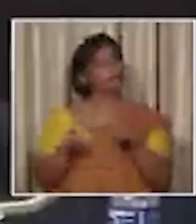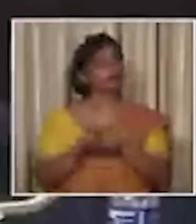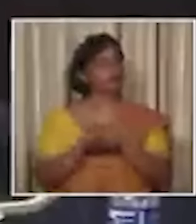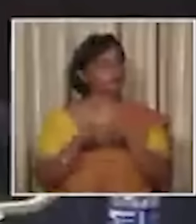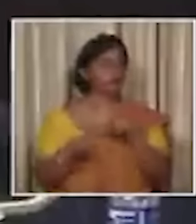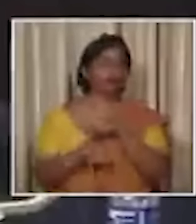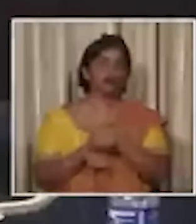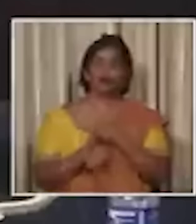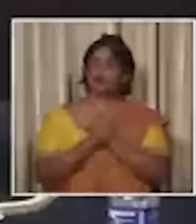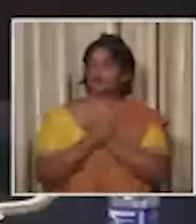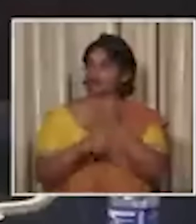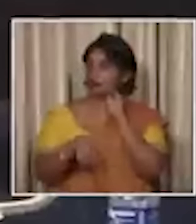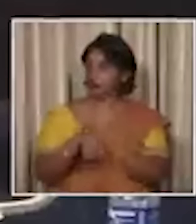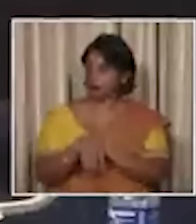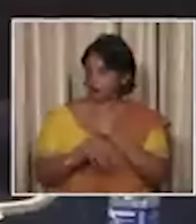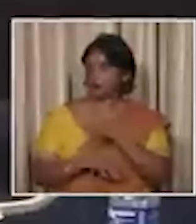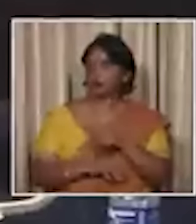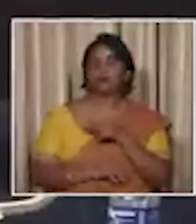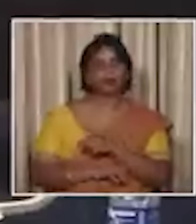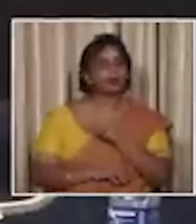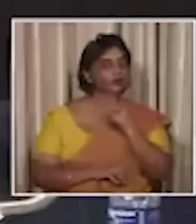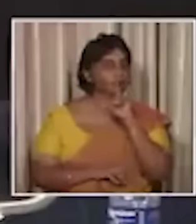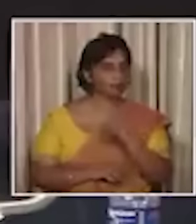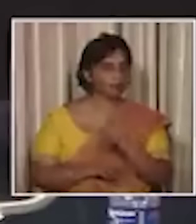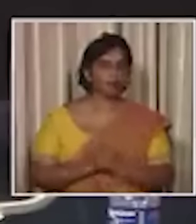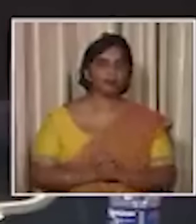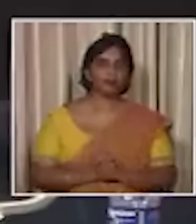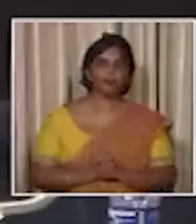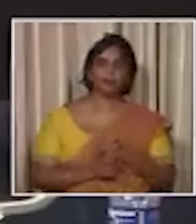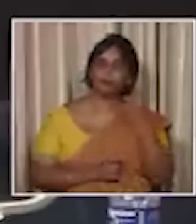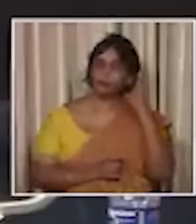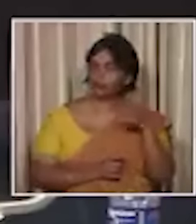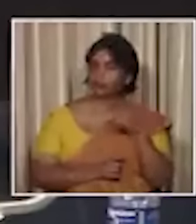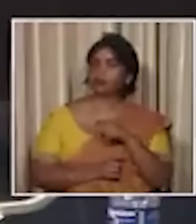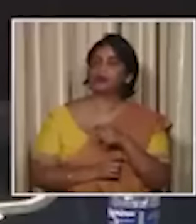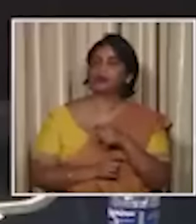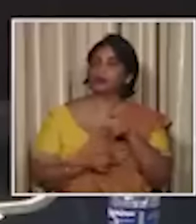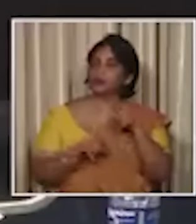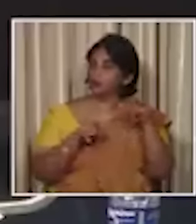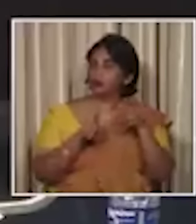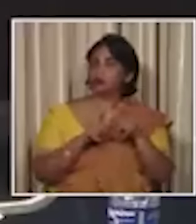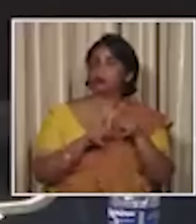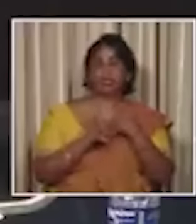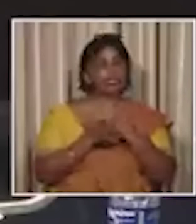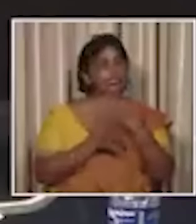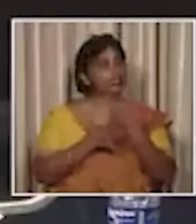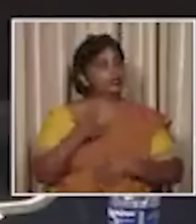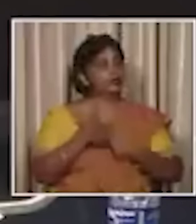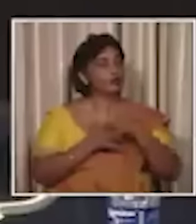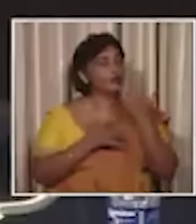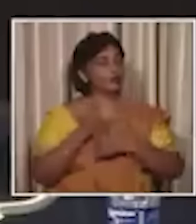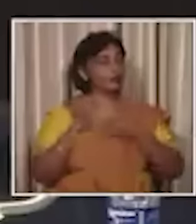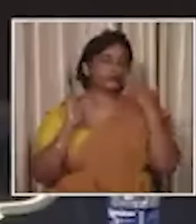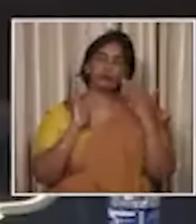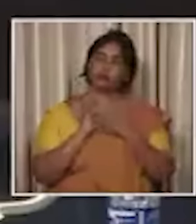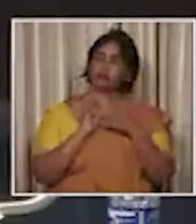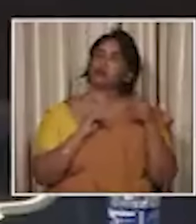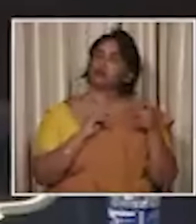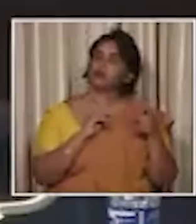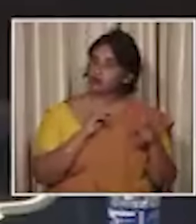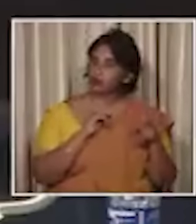சொல்லி சொன்னால் போலீஸ் நிலையத்திலே கொண்டு சென்று முதல் அறிக்கை ICCPR என்று தாக்கல் செய்தமைக்காக அந்த OIC-யை நீங்கள் தண்டிக்க முடியுமா? அல்லது ICCPR-இன் கீழ்